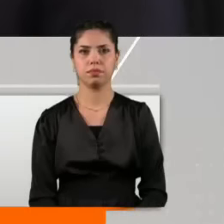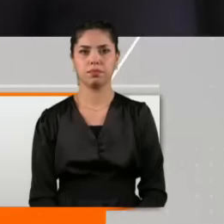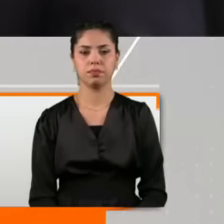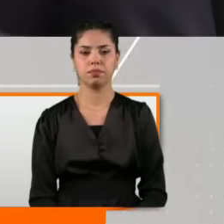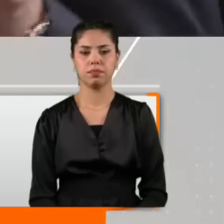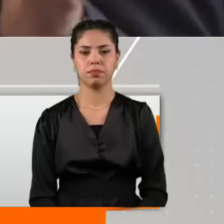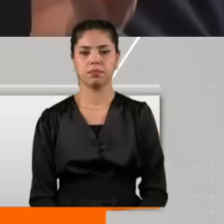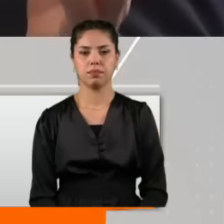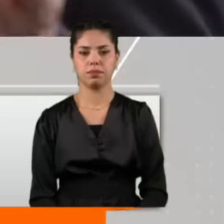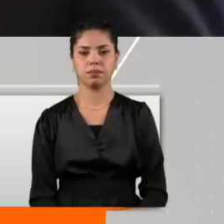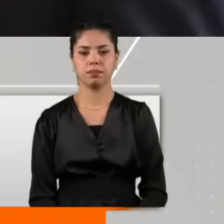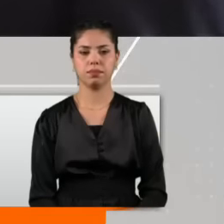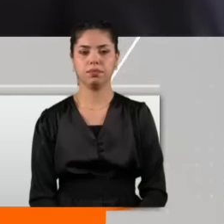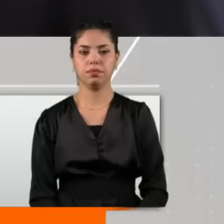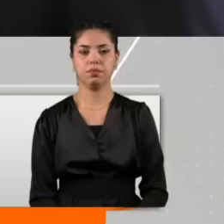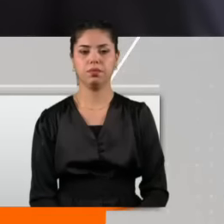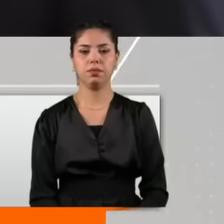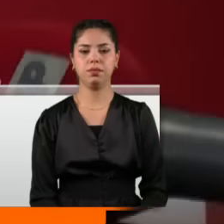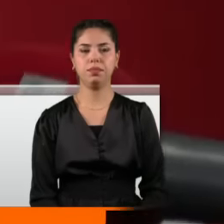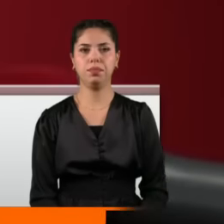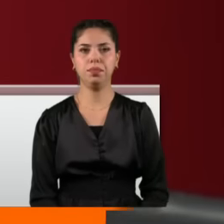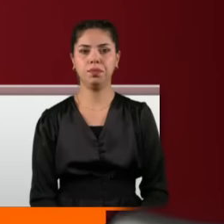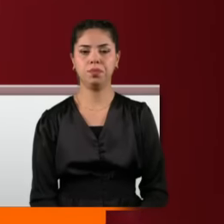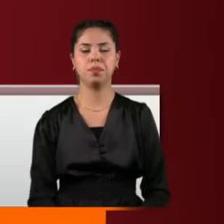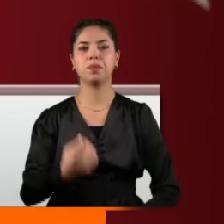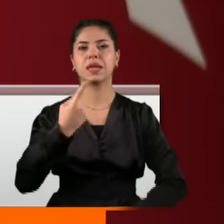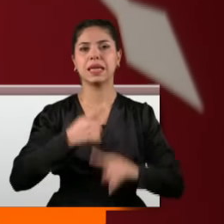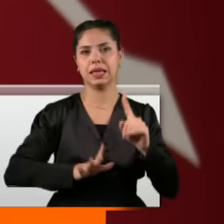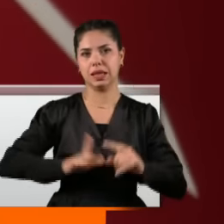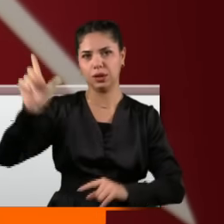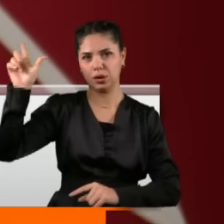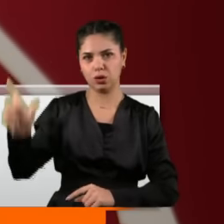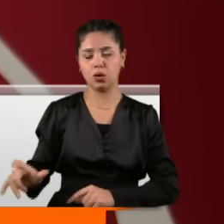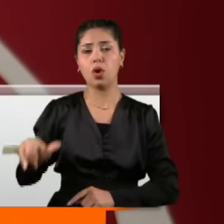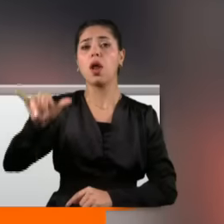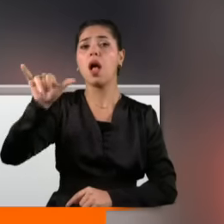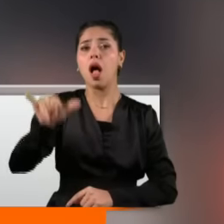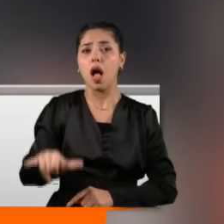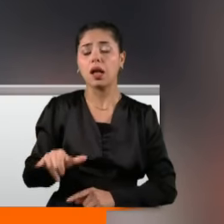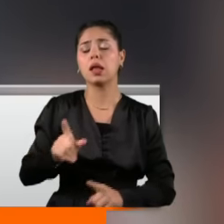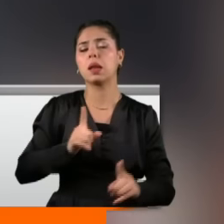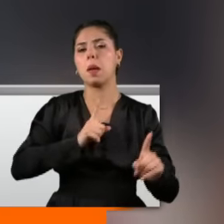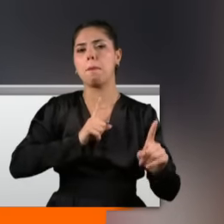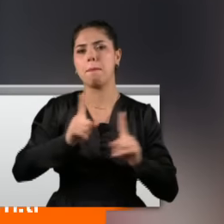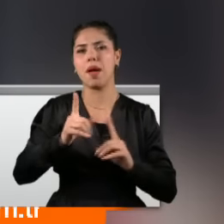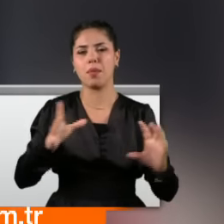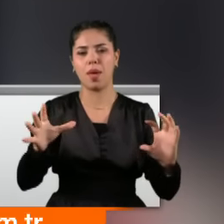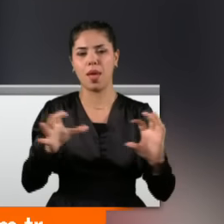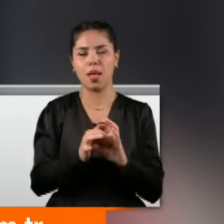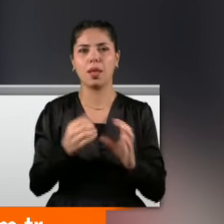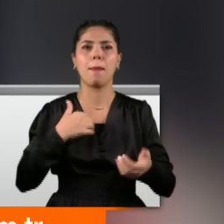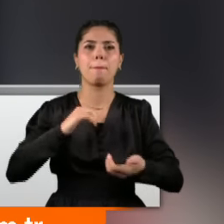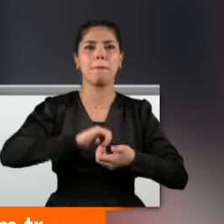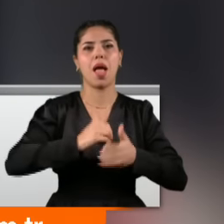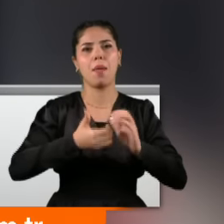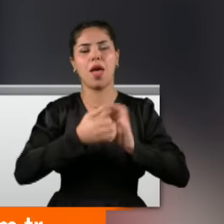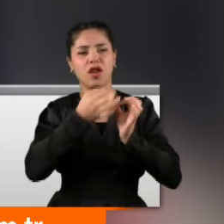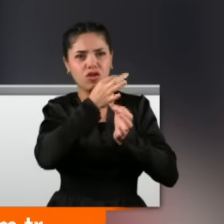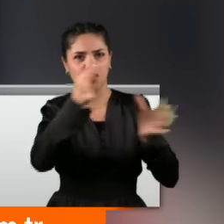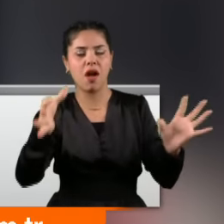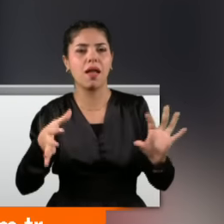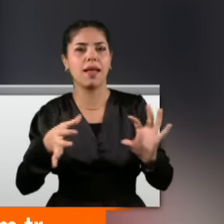en güzel örneği CHP eski genel başkanı. Kılıçdaroğlu'nun hakkındaki dava üzerinden yaptığı safları sıklaştırın çağrısı için